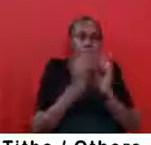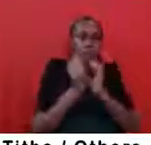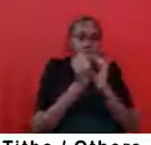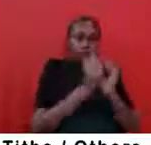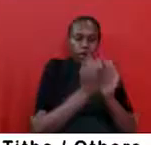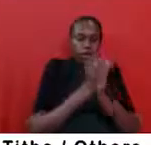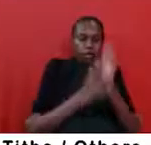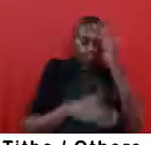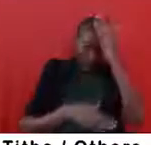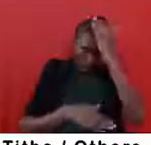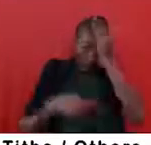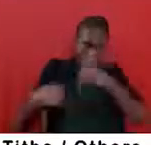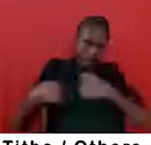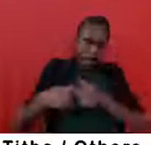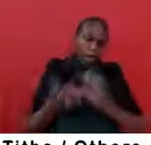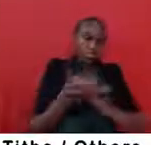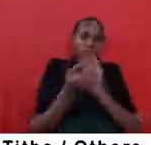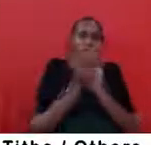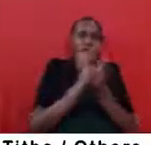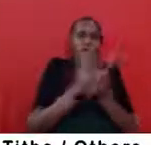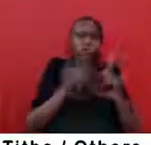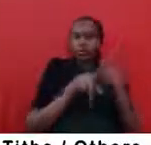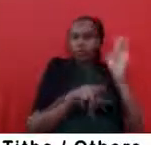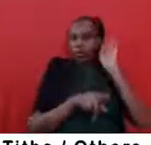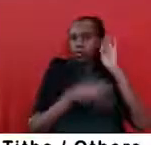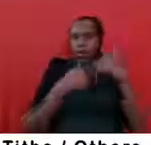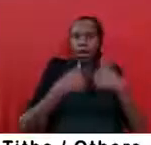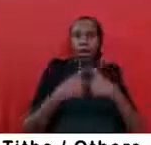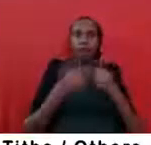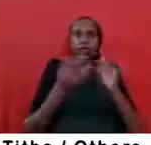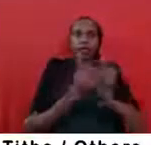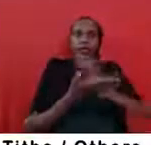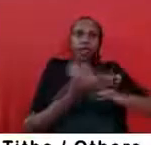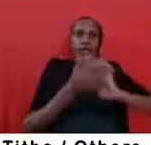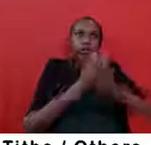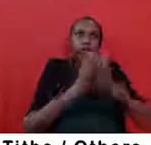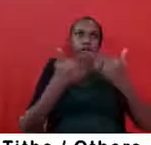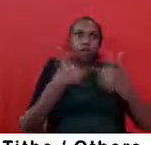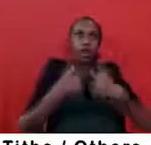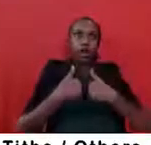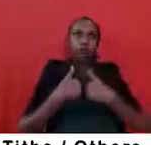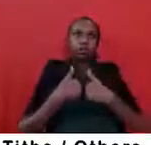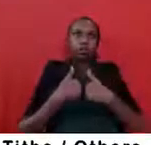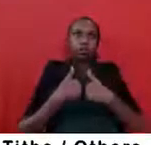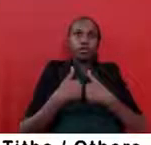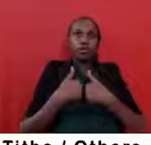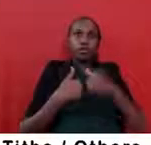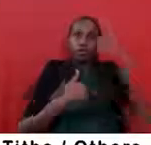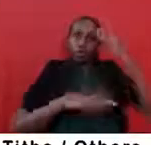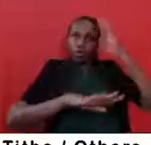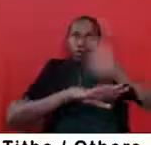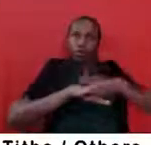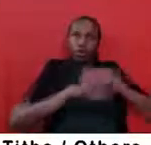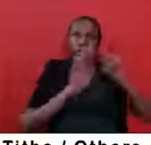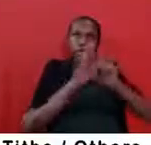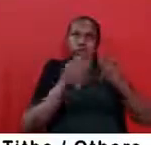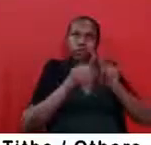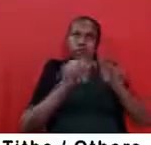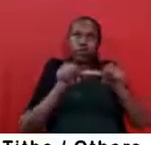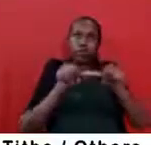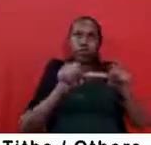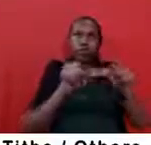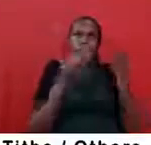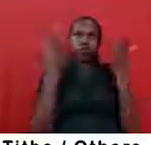moyo mnyenyekevu uliotubu na kutii, ili tupate kusamehewa kwa wema wake na rehema zake zisizo